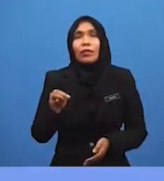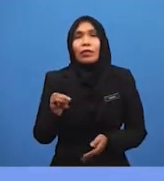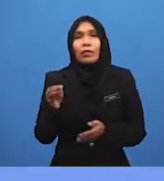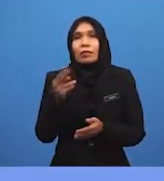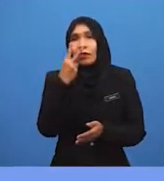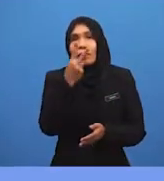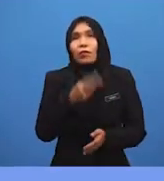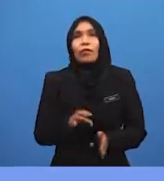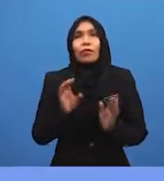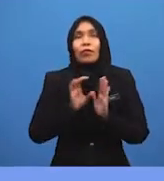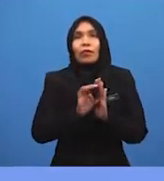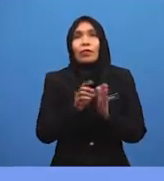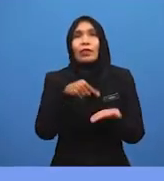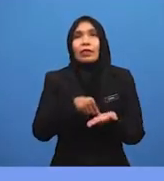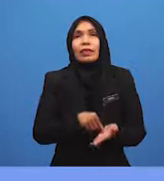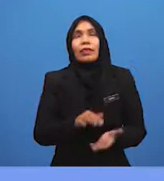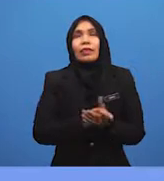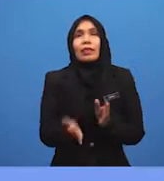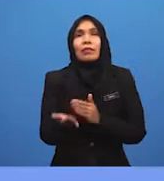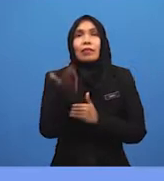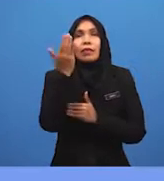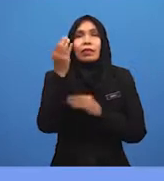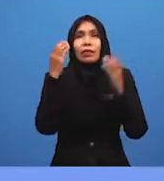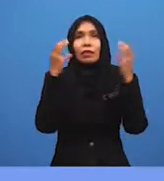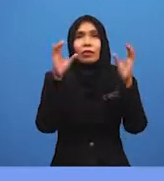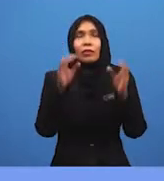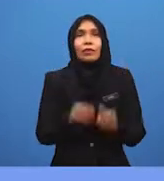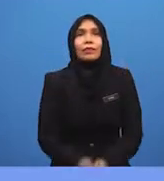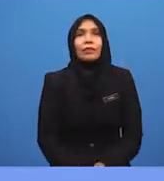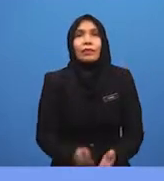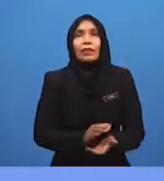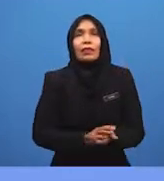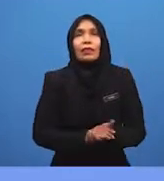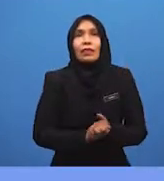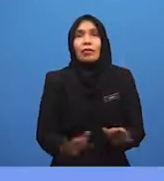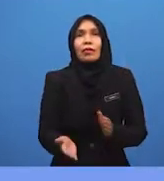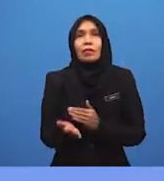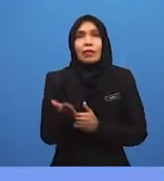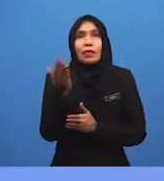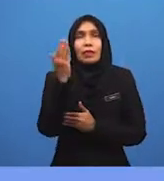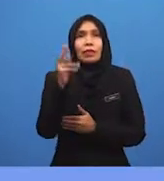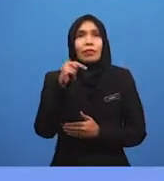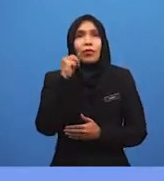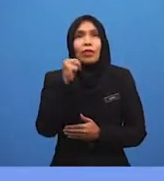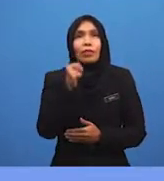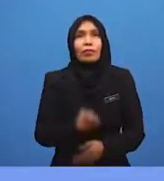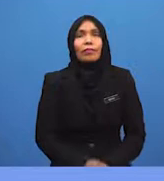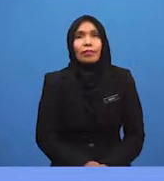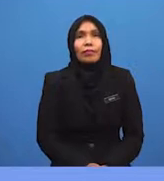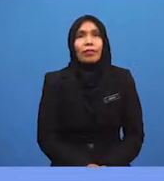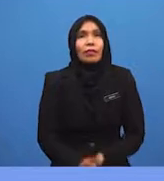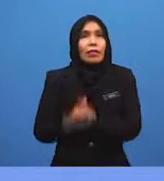ini. Selamat pagi, cikgu. Selamat pagi, puan.